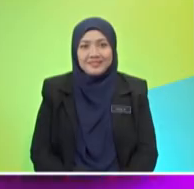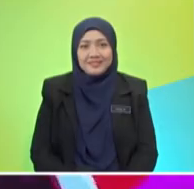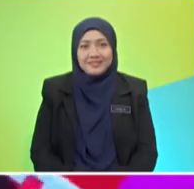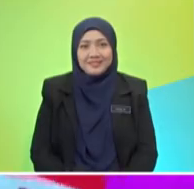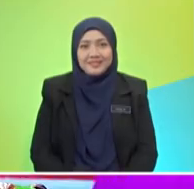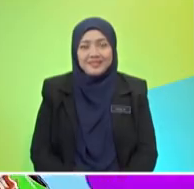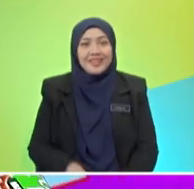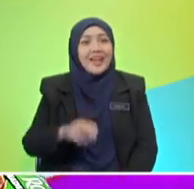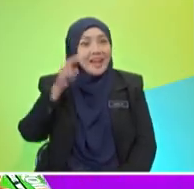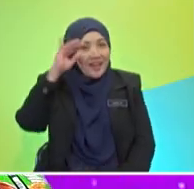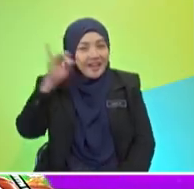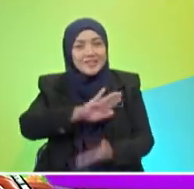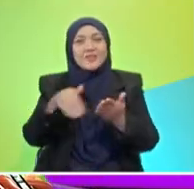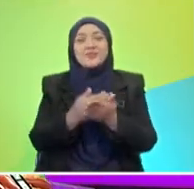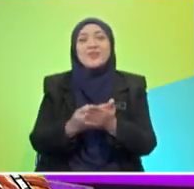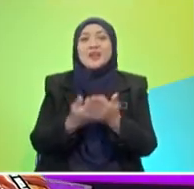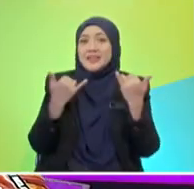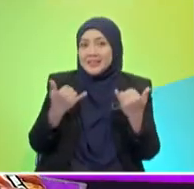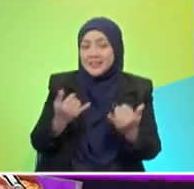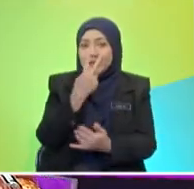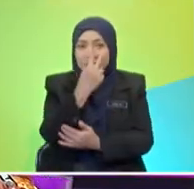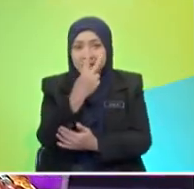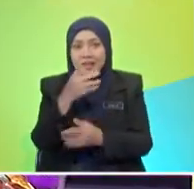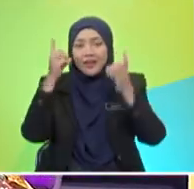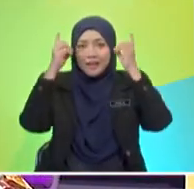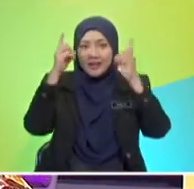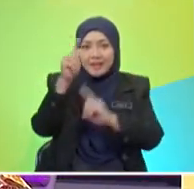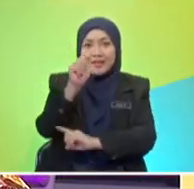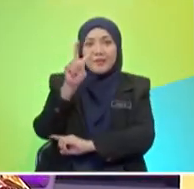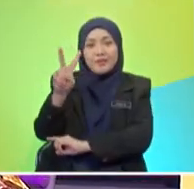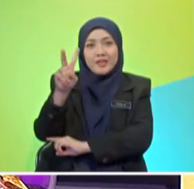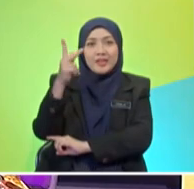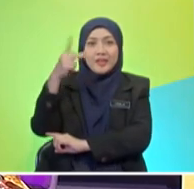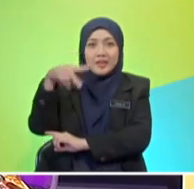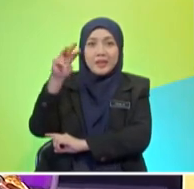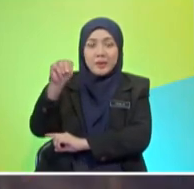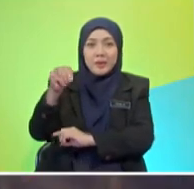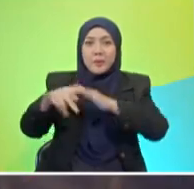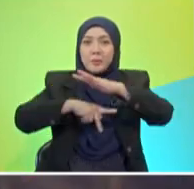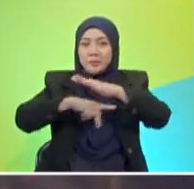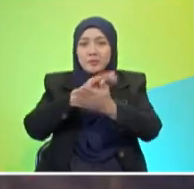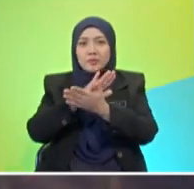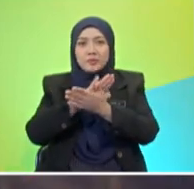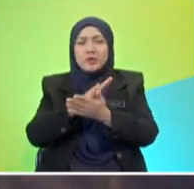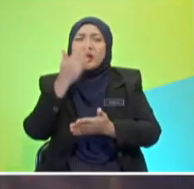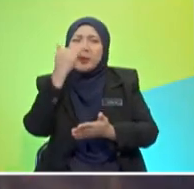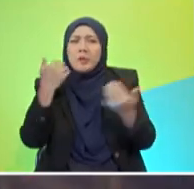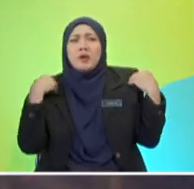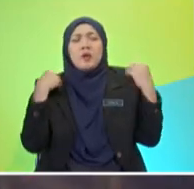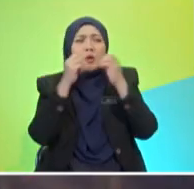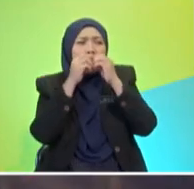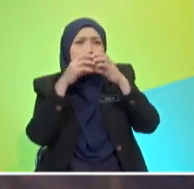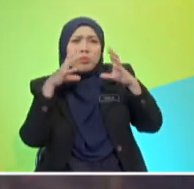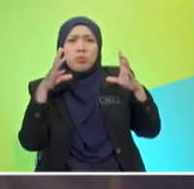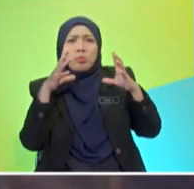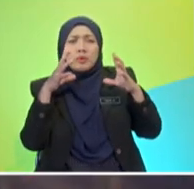Oh, hai semua. Anda sedang menonton Praskola Didik TV KPM. Cikgu, saya nak tanya kenapa kita ada balon kat sini? Cikgu, kita nak buat apa dengan